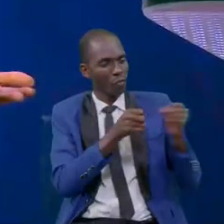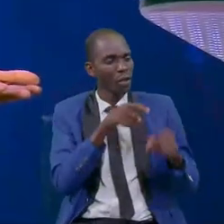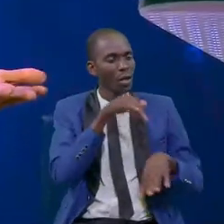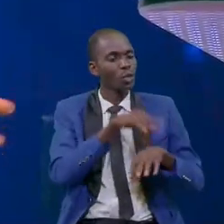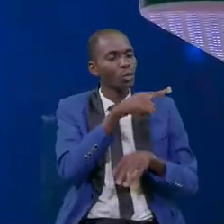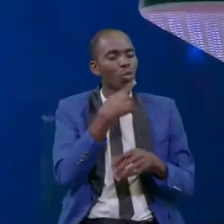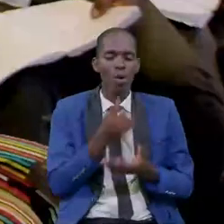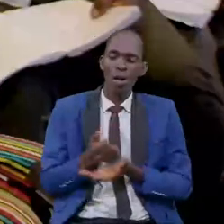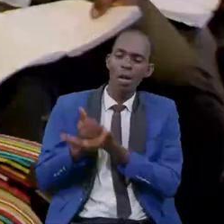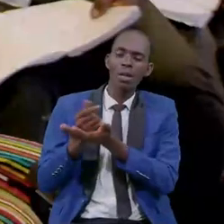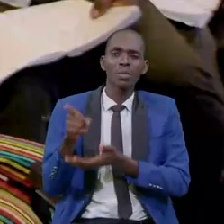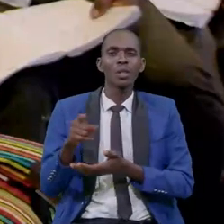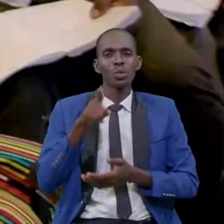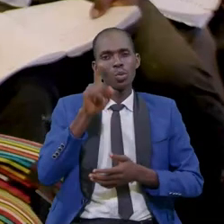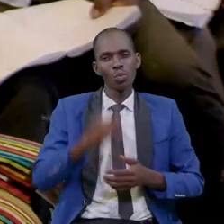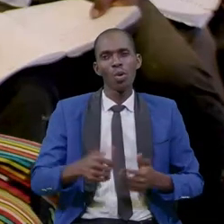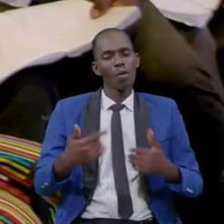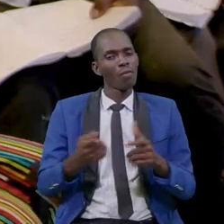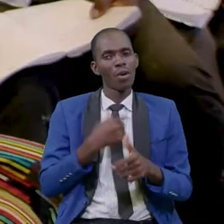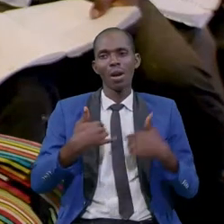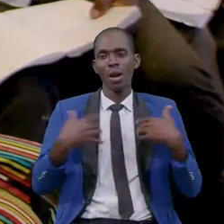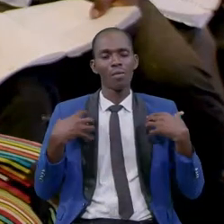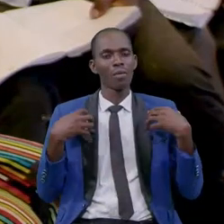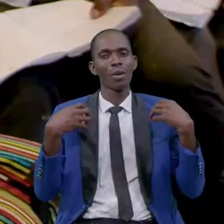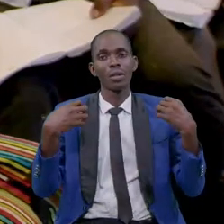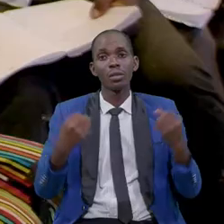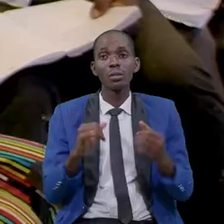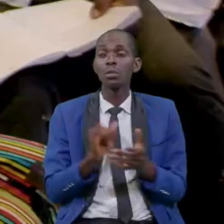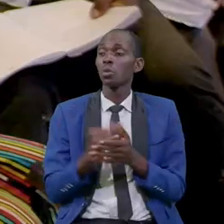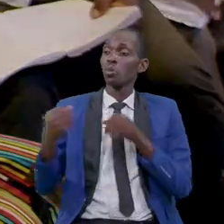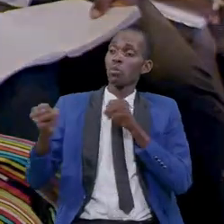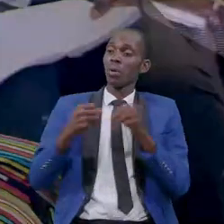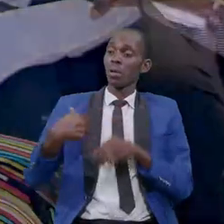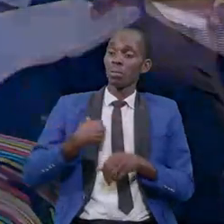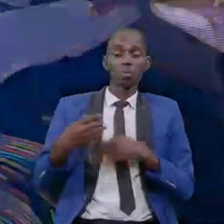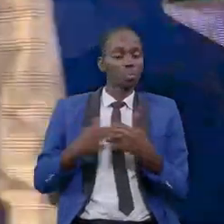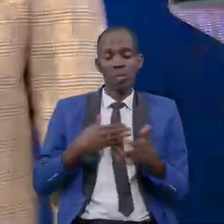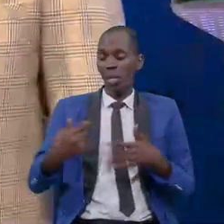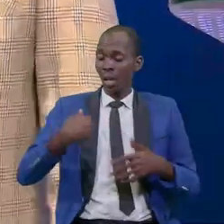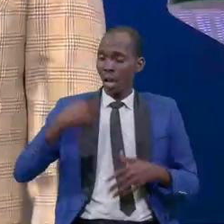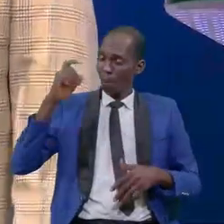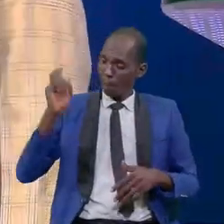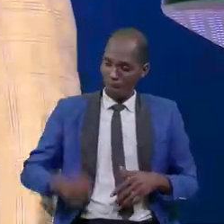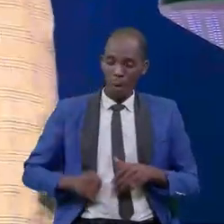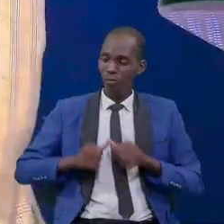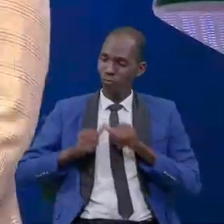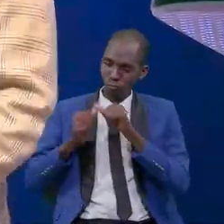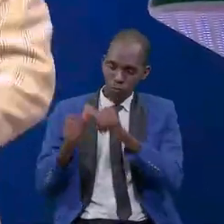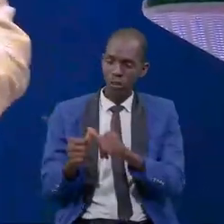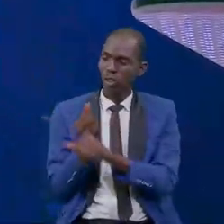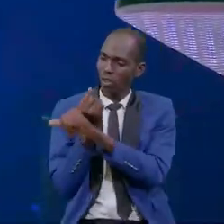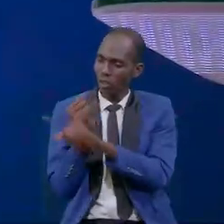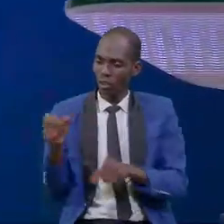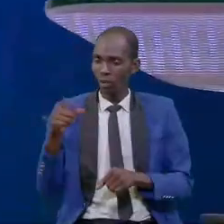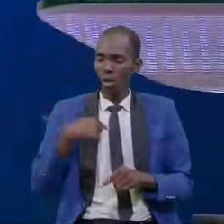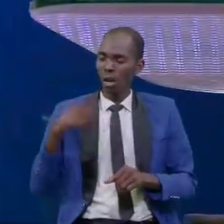ils luttent contre nous. Il faut le courage pour dire que je vais te faire sortir de cela. Je vais